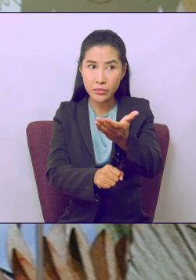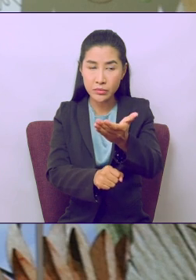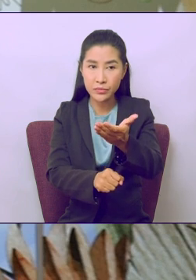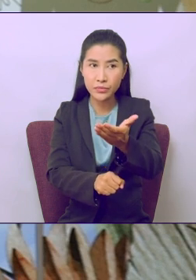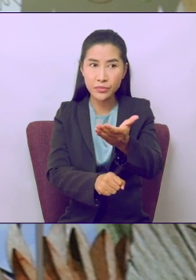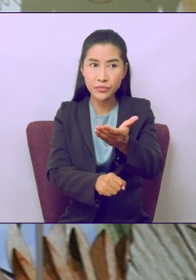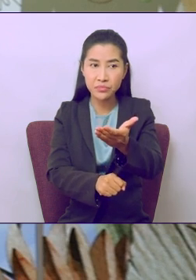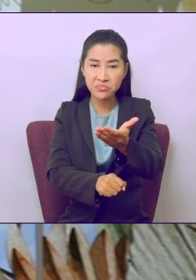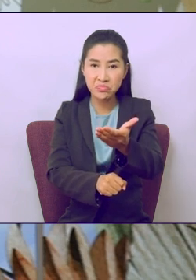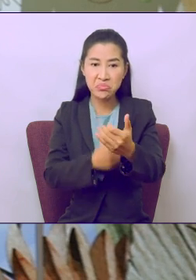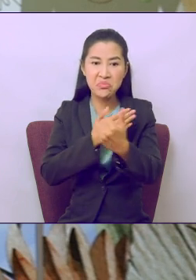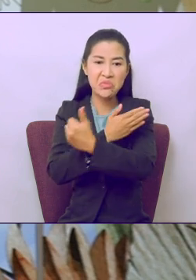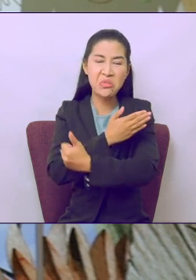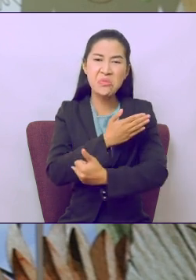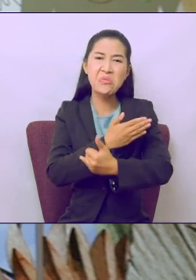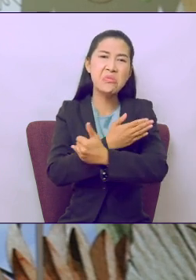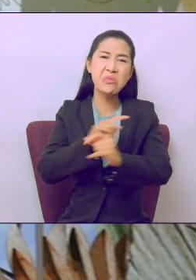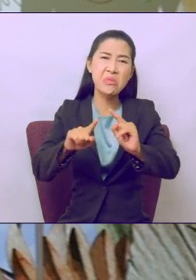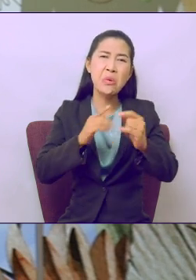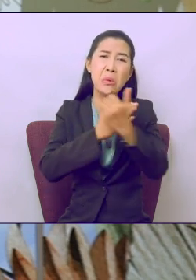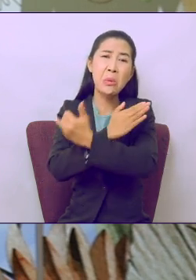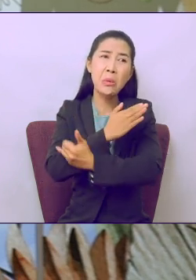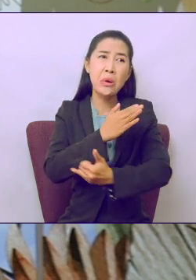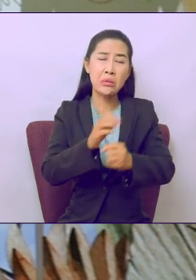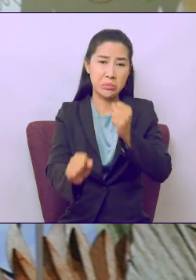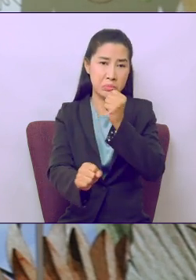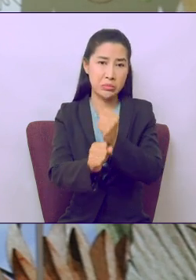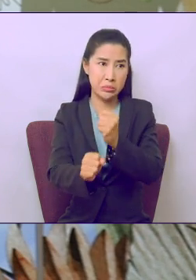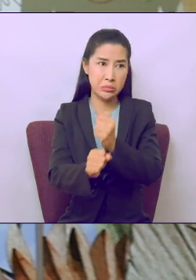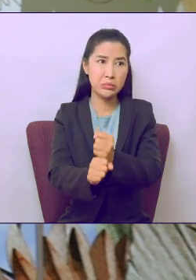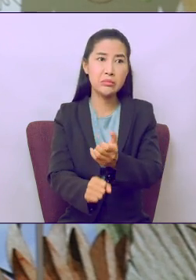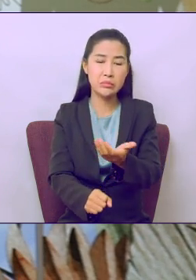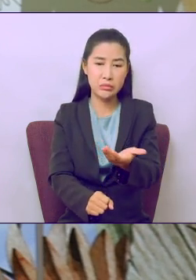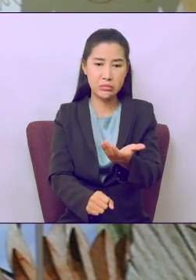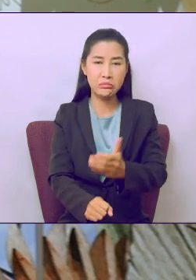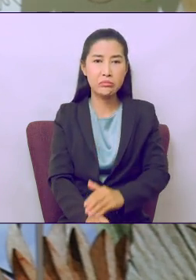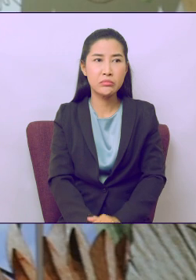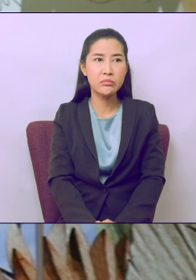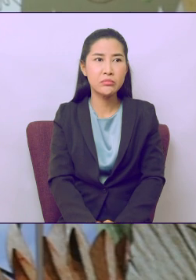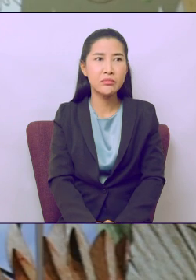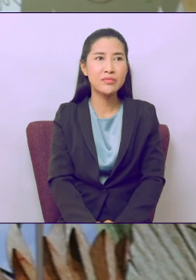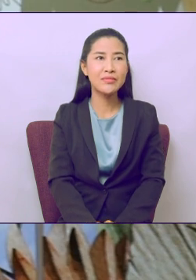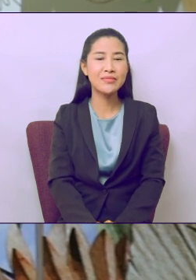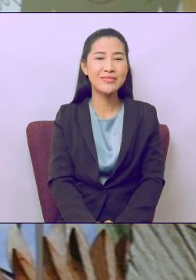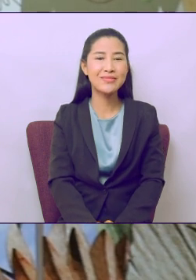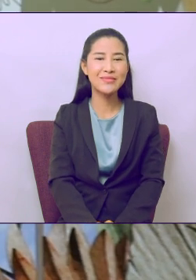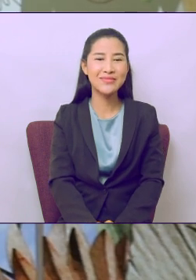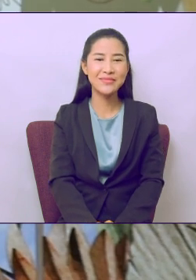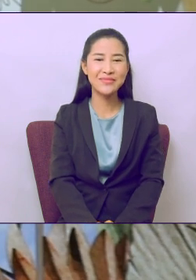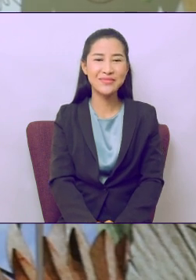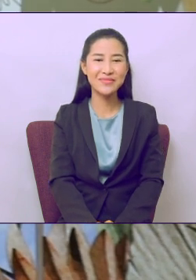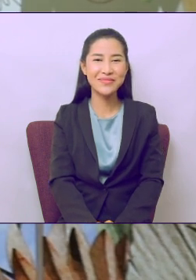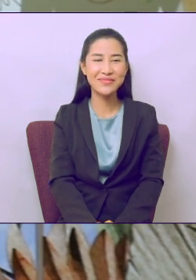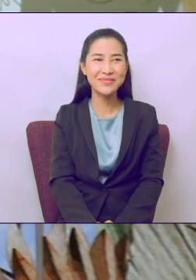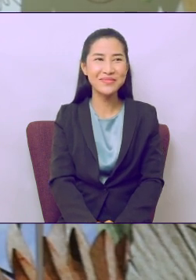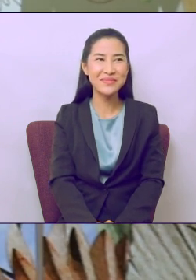อ่ะต่างชาติที่เขาทำเนี่ยนะครับขอโทษทีกราบประธานอภัยแต่งตัว